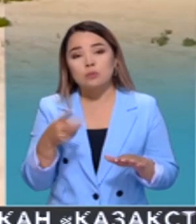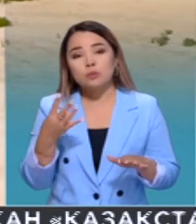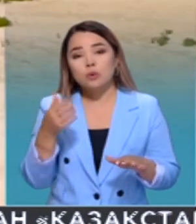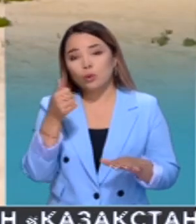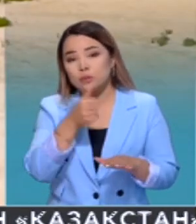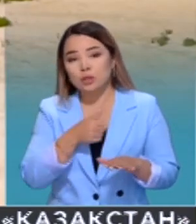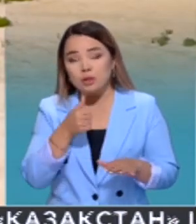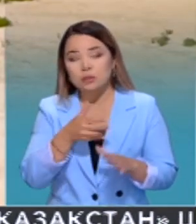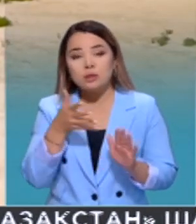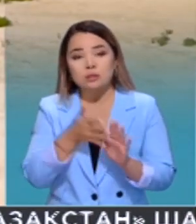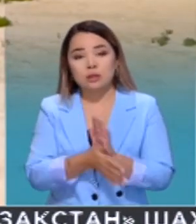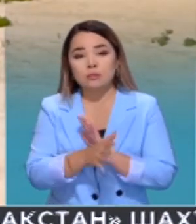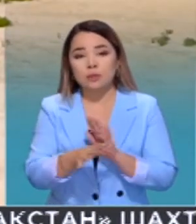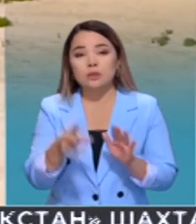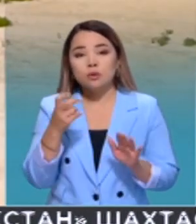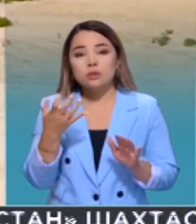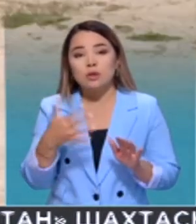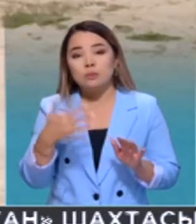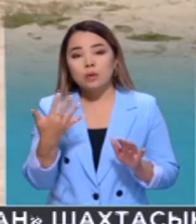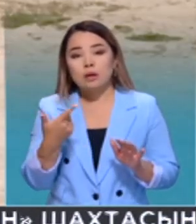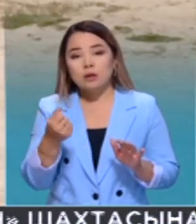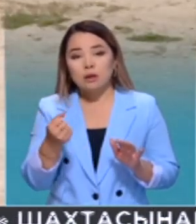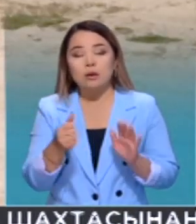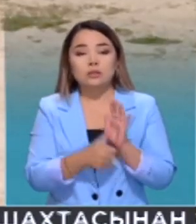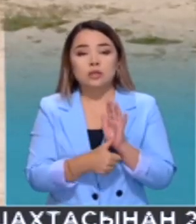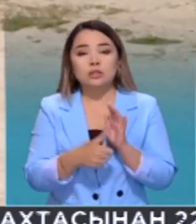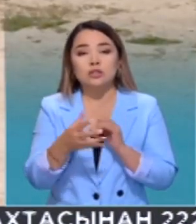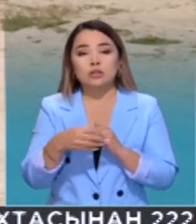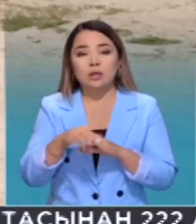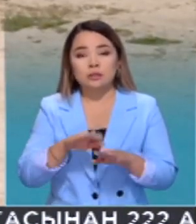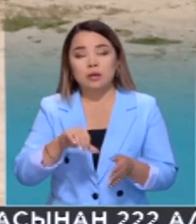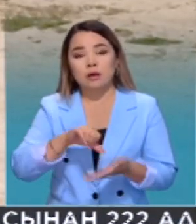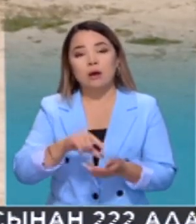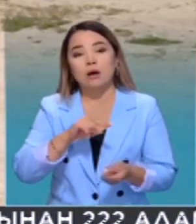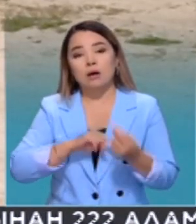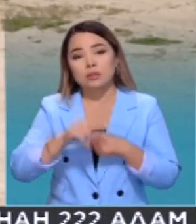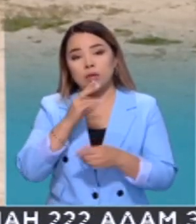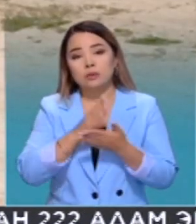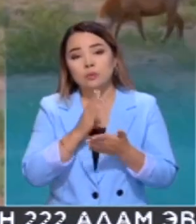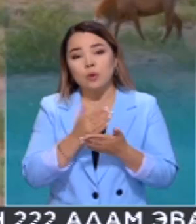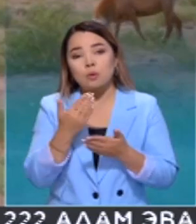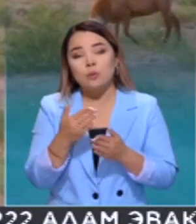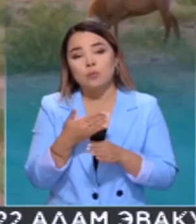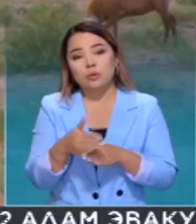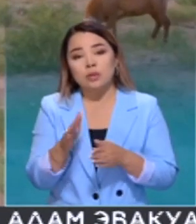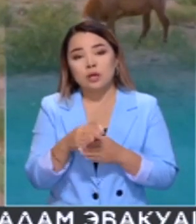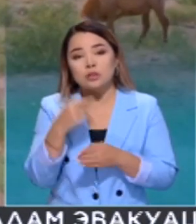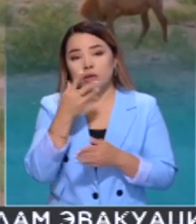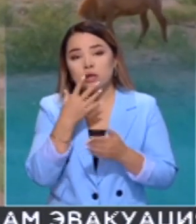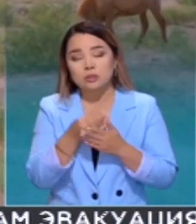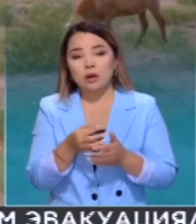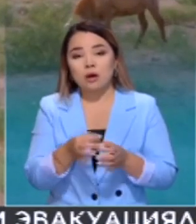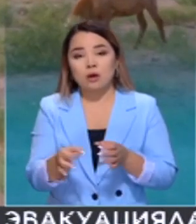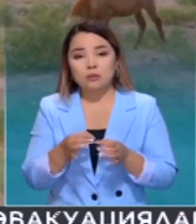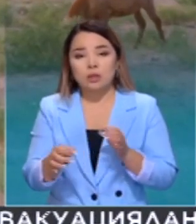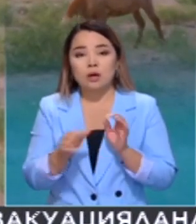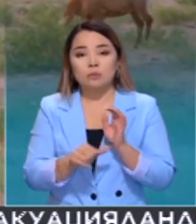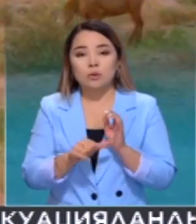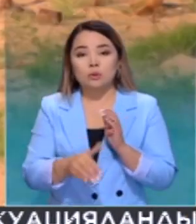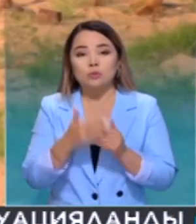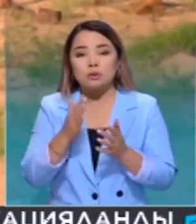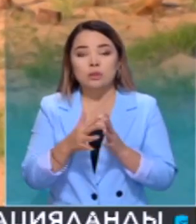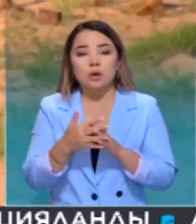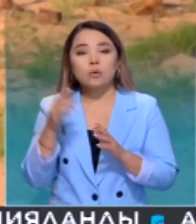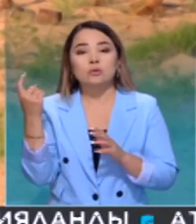бері игерілмеген 255 гектар алты жер телімі қайтарылды. Одан бөлек жекелеген аудандарда шамамен 60-қа жуық